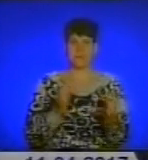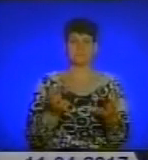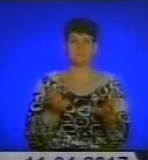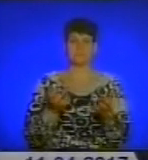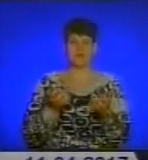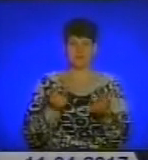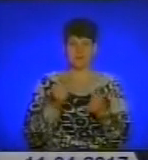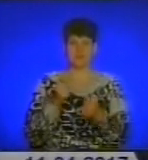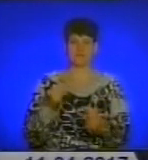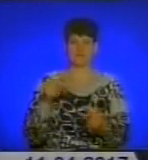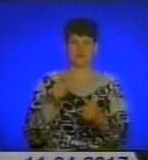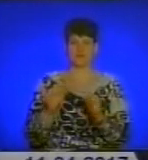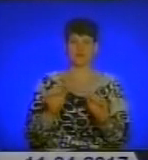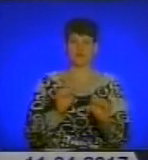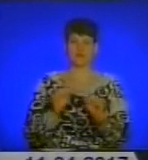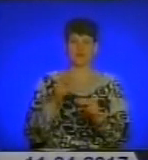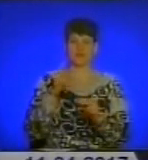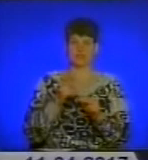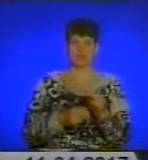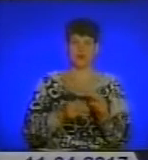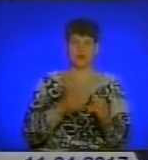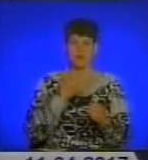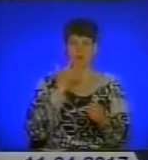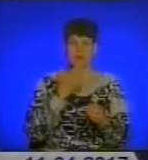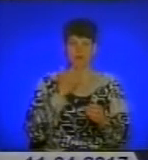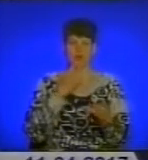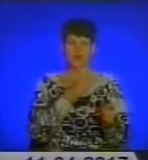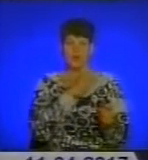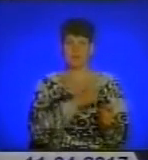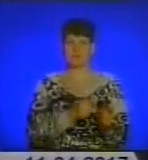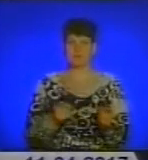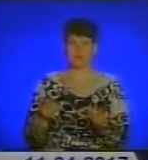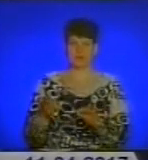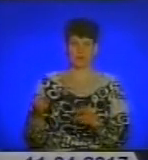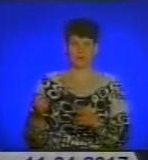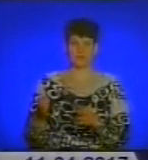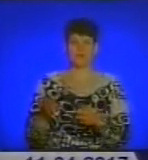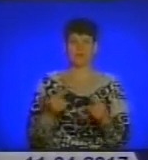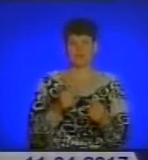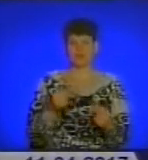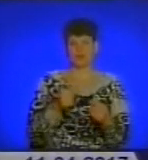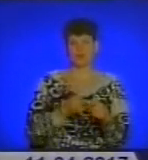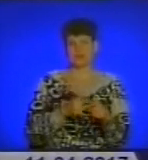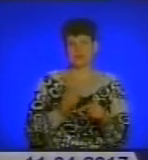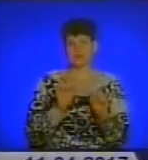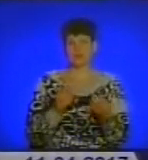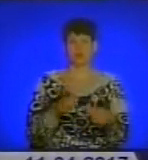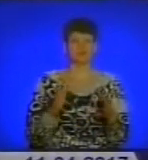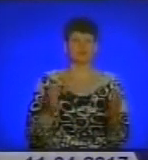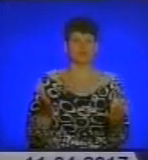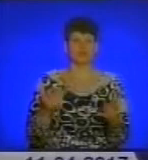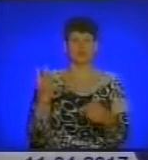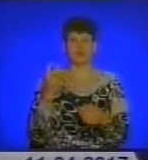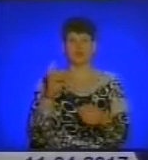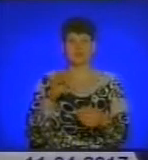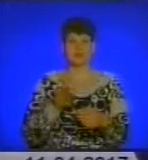приймає відповідне розпорядження про завершення опалювального періоду. І відповідно до якого це може бути, скажімо, 2